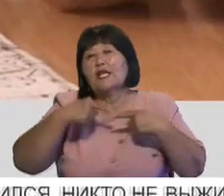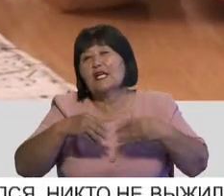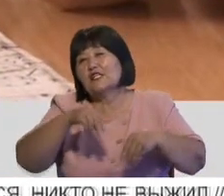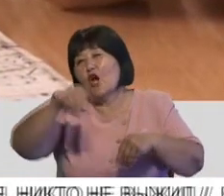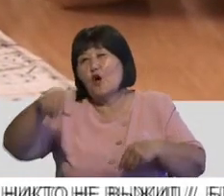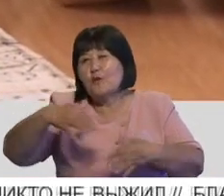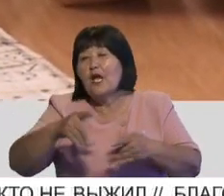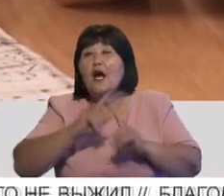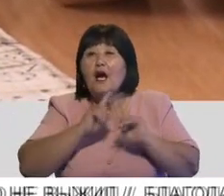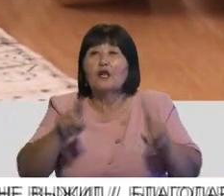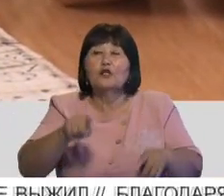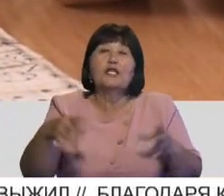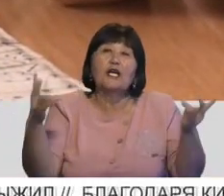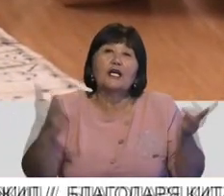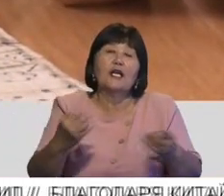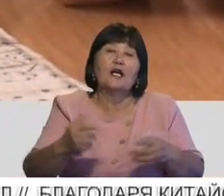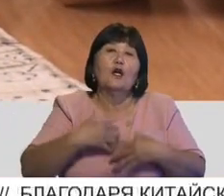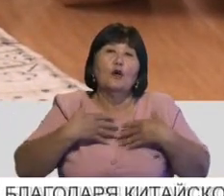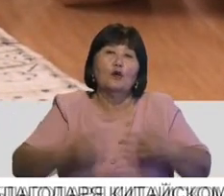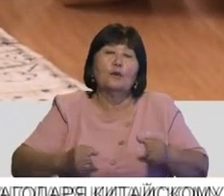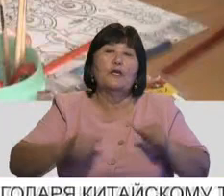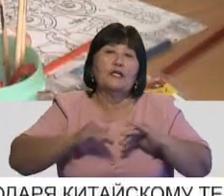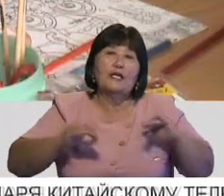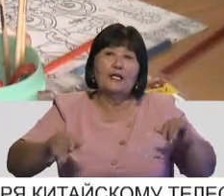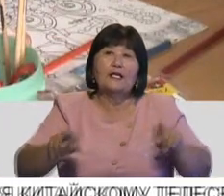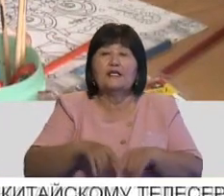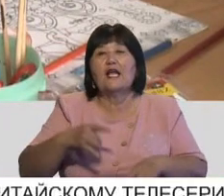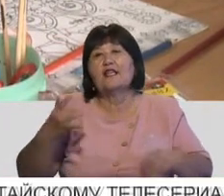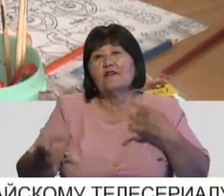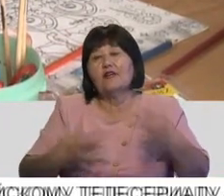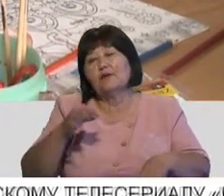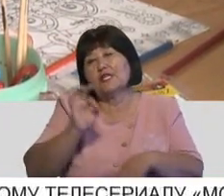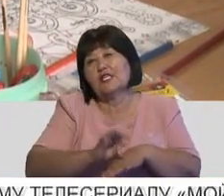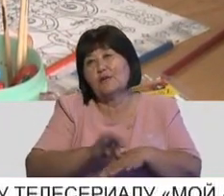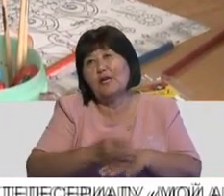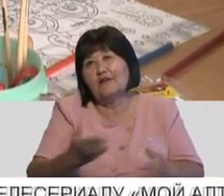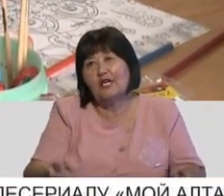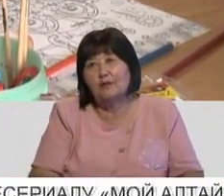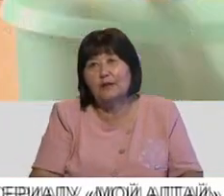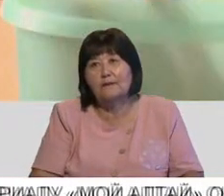минералами Особенно это необходимо для укрепления здоровья детей с неврологическими заболеваниями